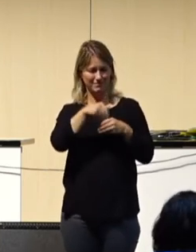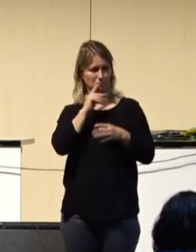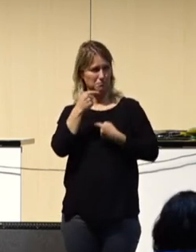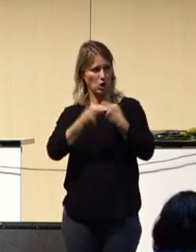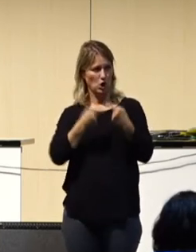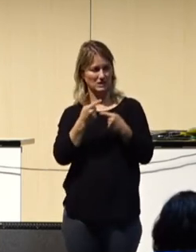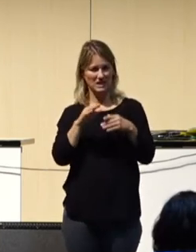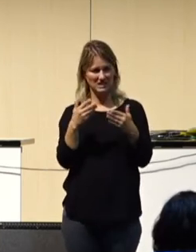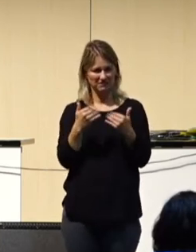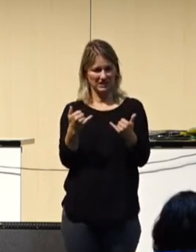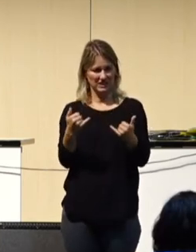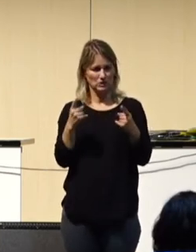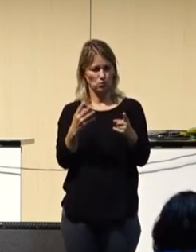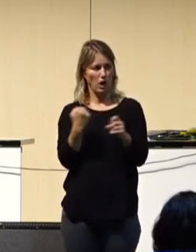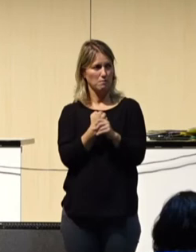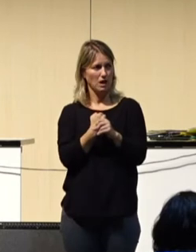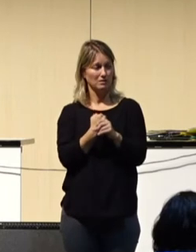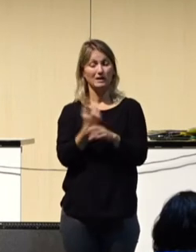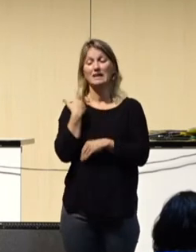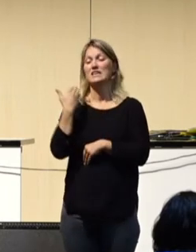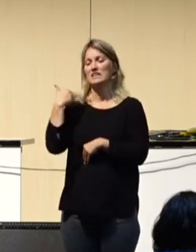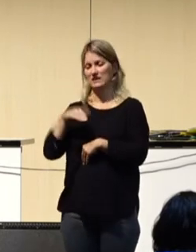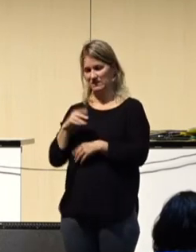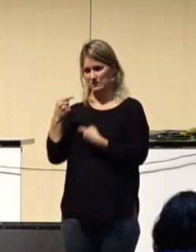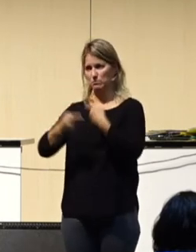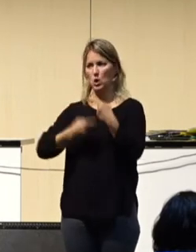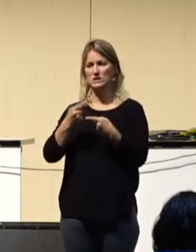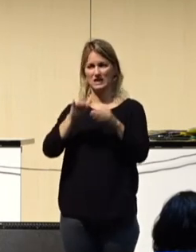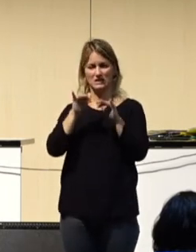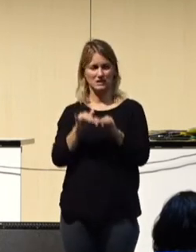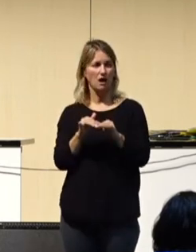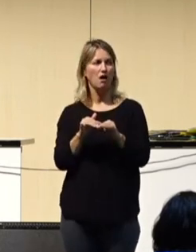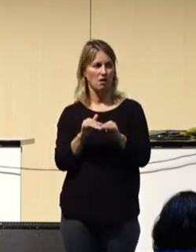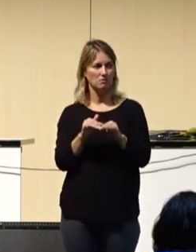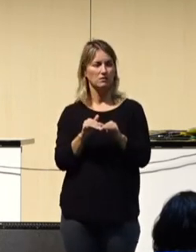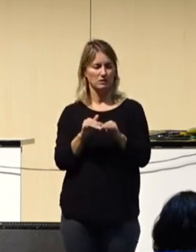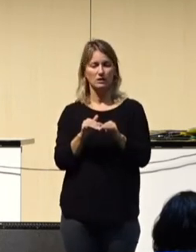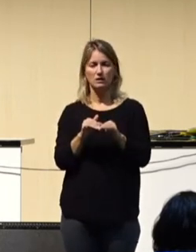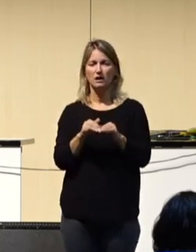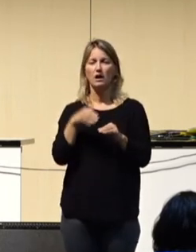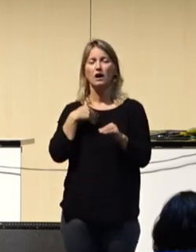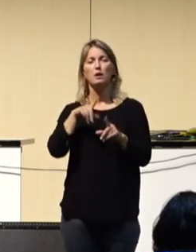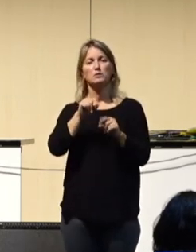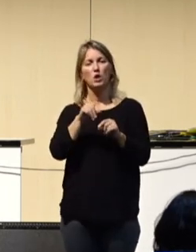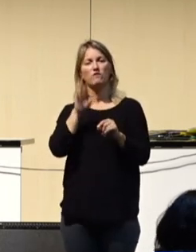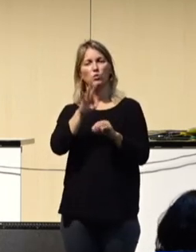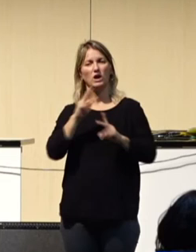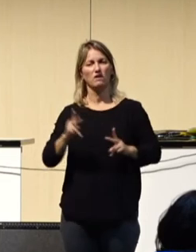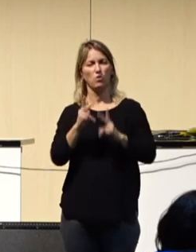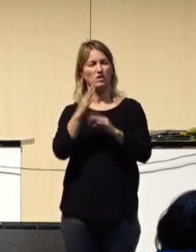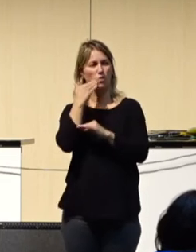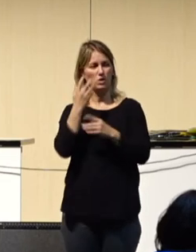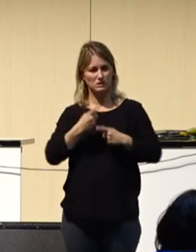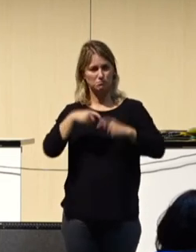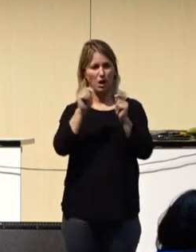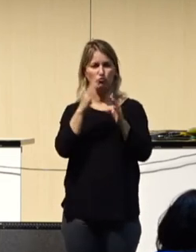grundsätzlich, wie wir ihn gestalten wollen. Es gab einen Prozess und der ist revolvierend und immer wiederkehrend. Wir haben für den geförderten Wohnungsbau alle